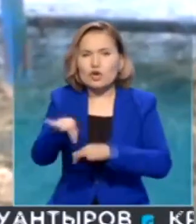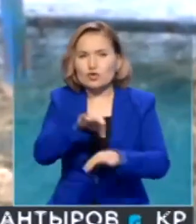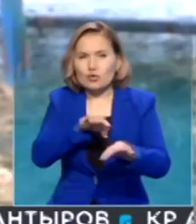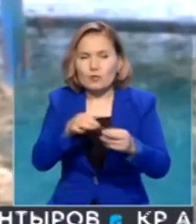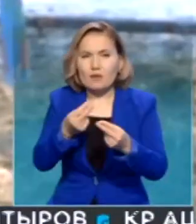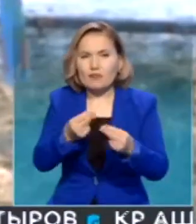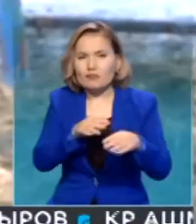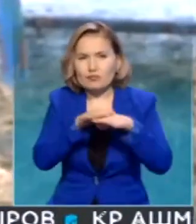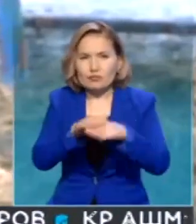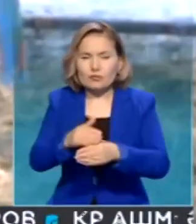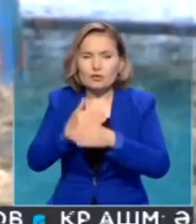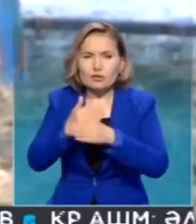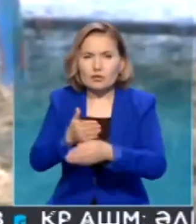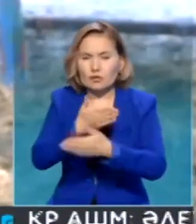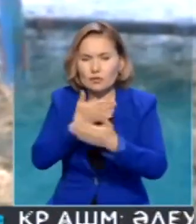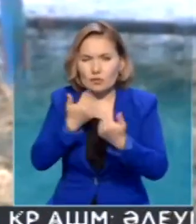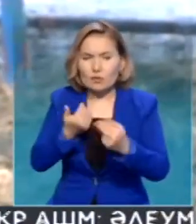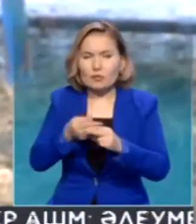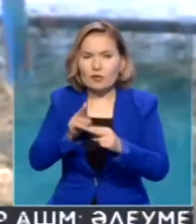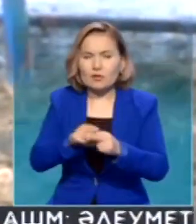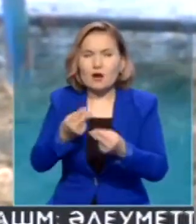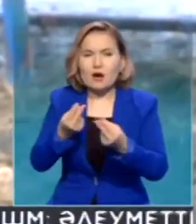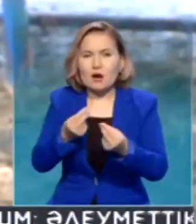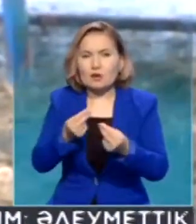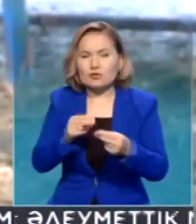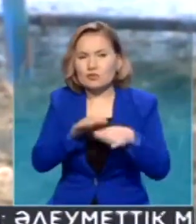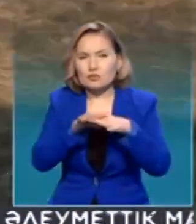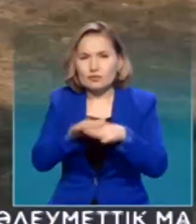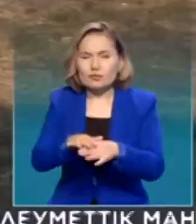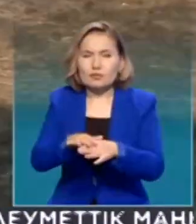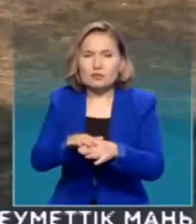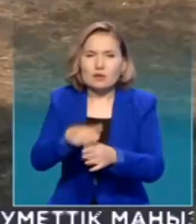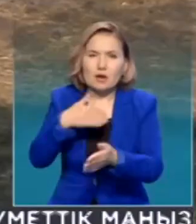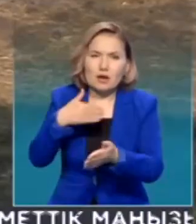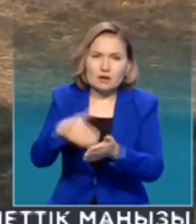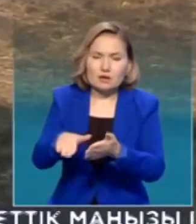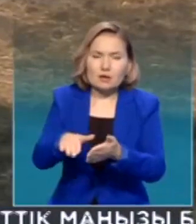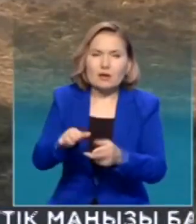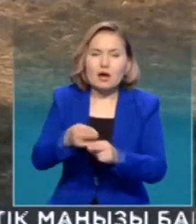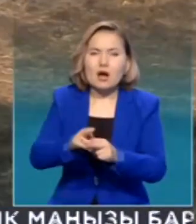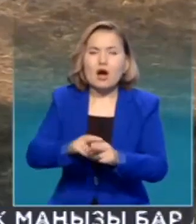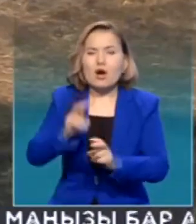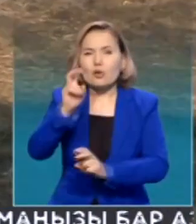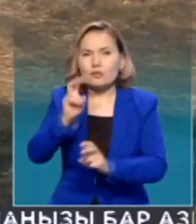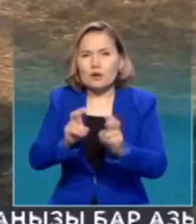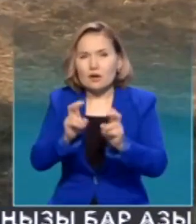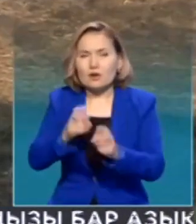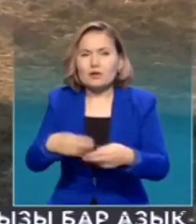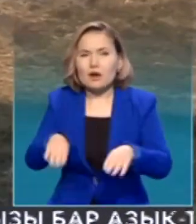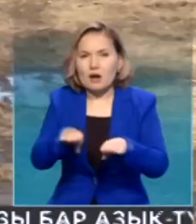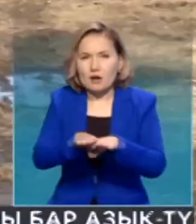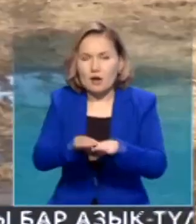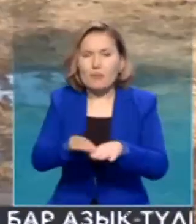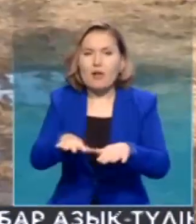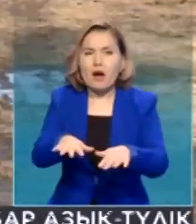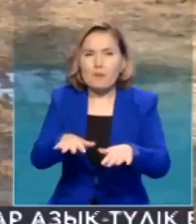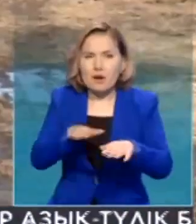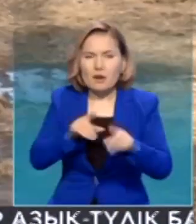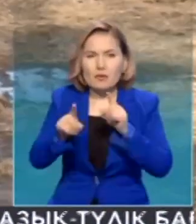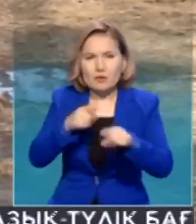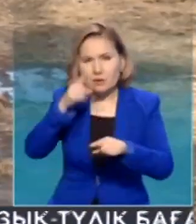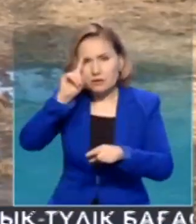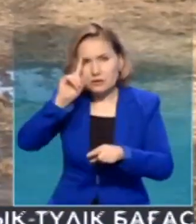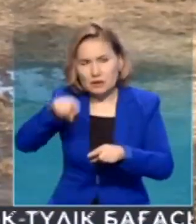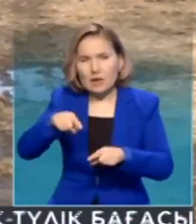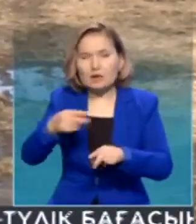кәсіпорында базалық финансирование берілмейді деп шектеу қойды. Жылқы зауытының мүшкіл халінен парламент депутаттары да хабардар.